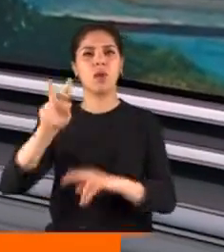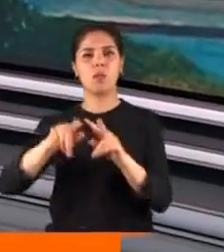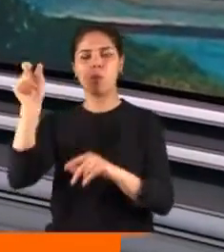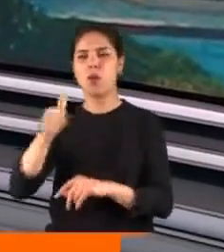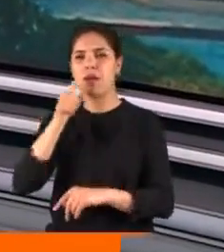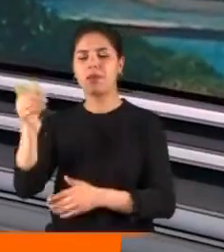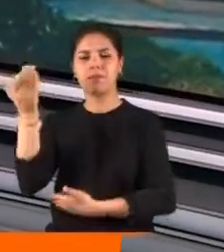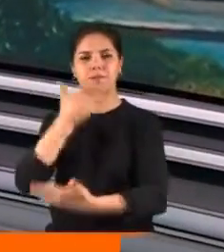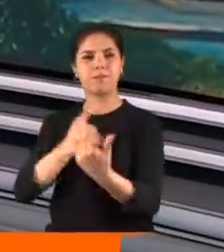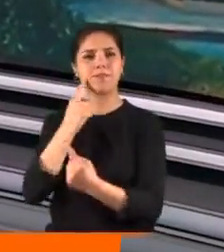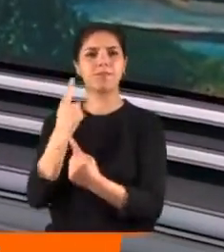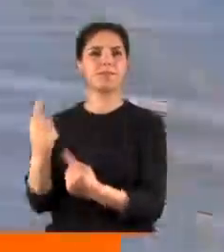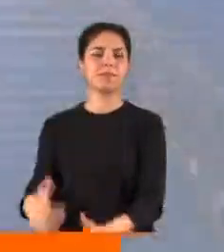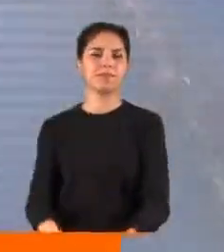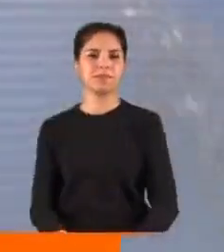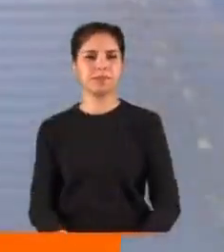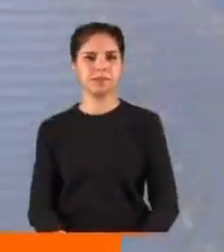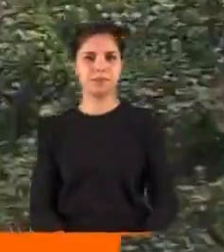Haber'e anlattı.